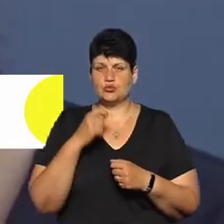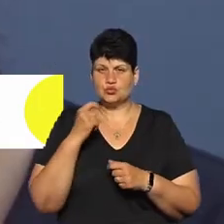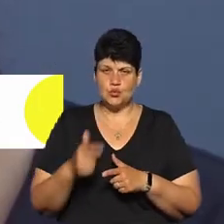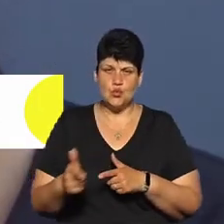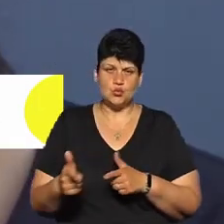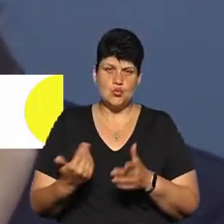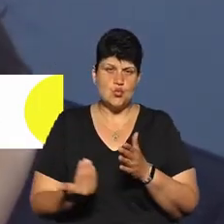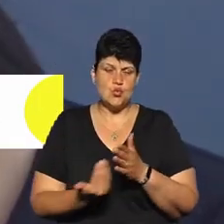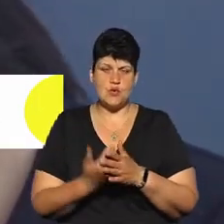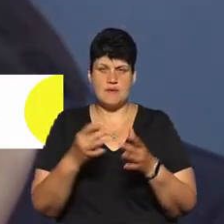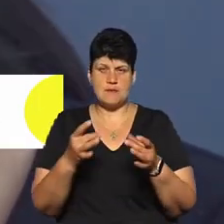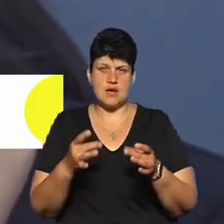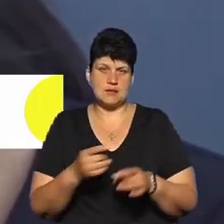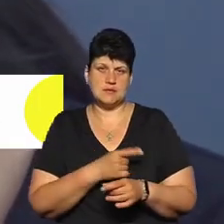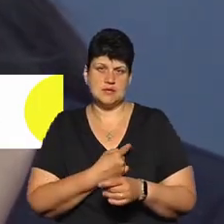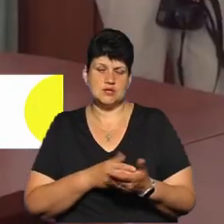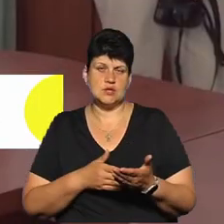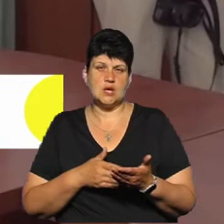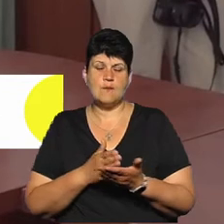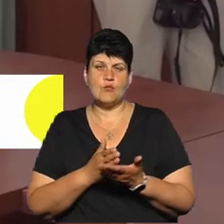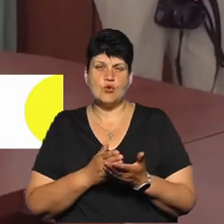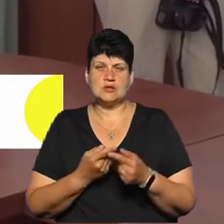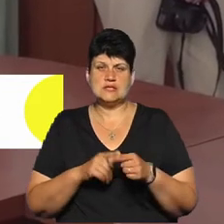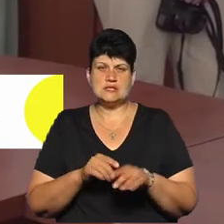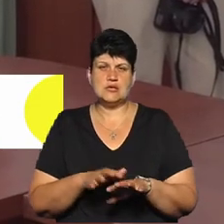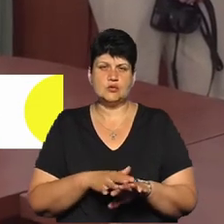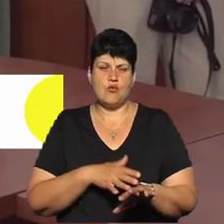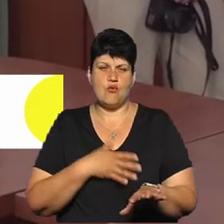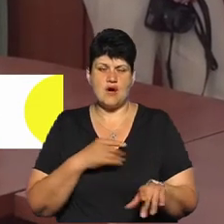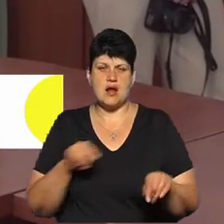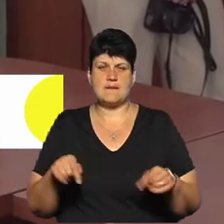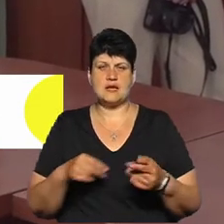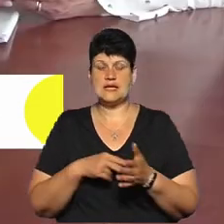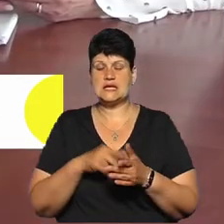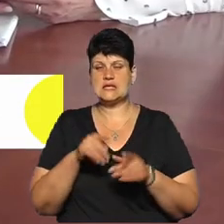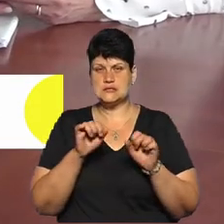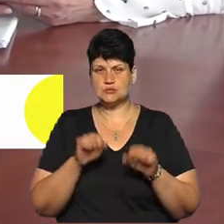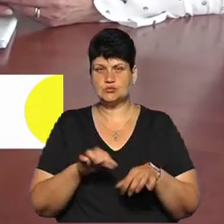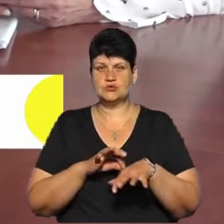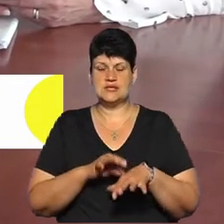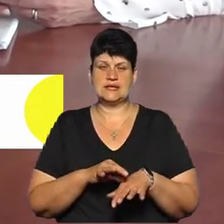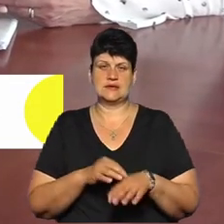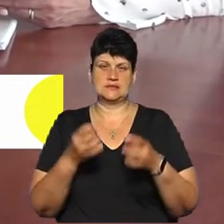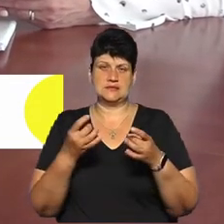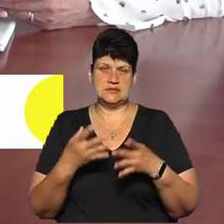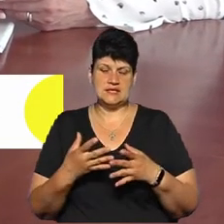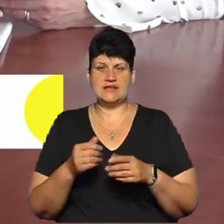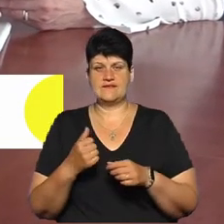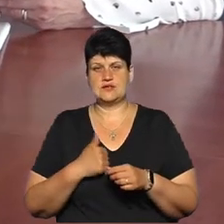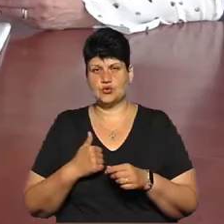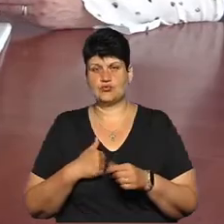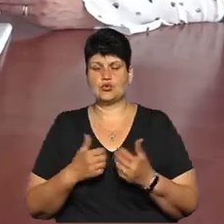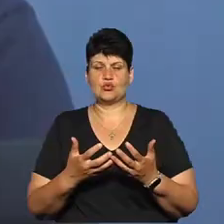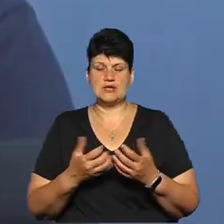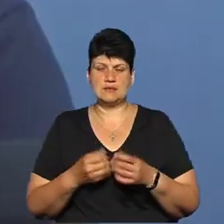новий пакет медичних послуг. Це довготривала реабілітація. Її зможуть пройти цивільні та військові, які отримали травми під час